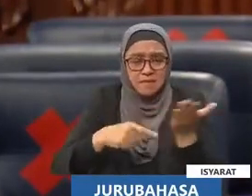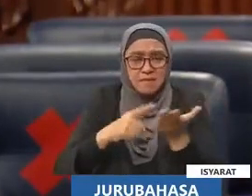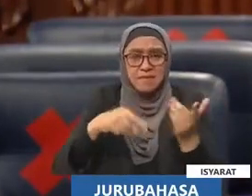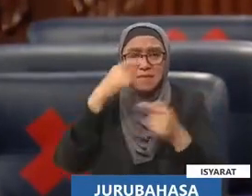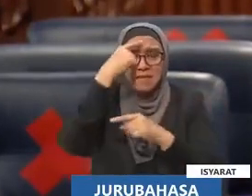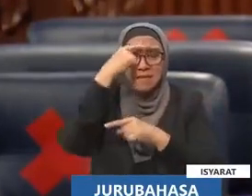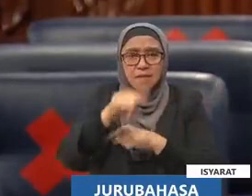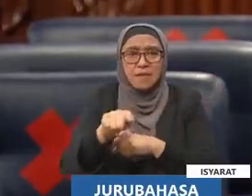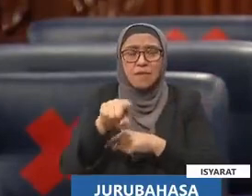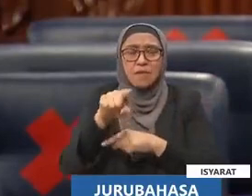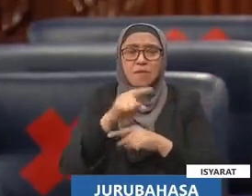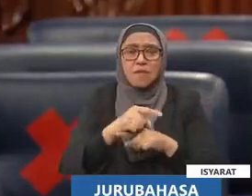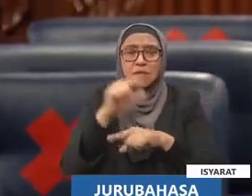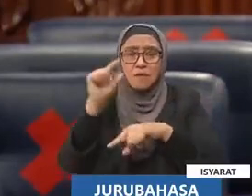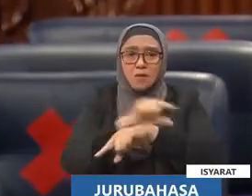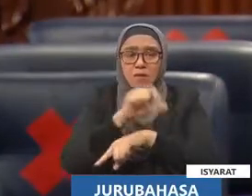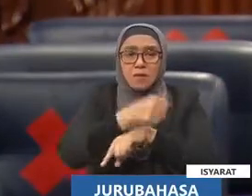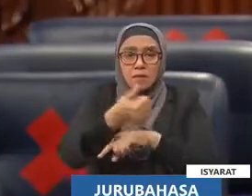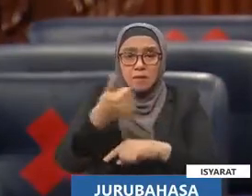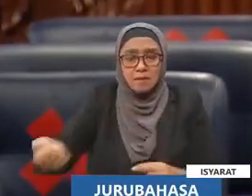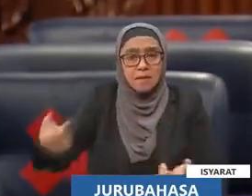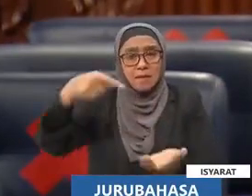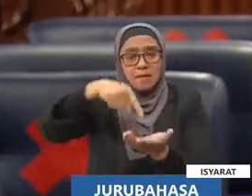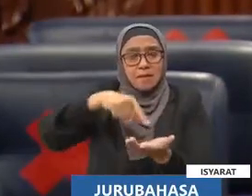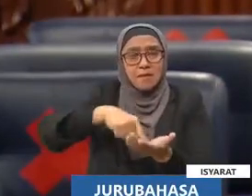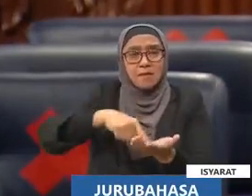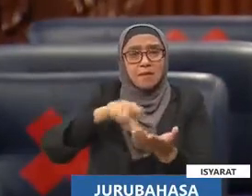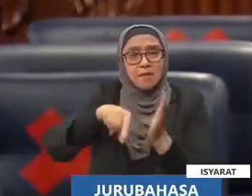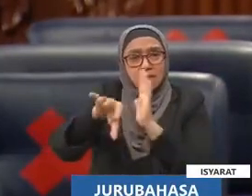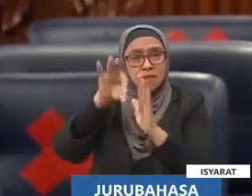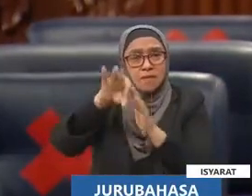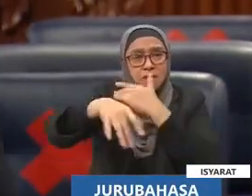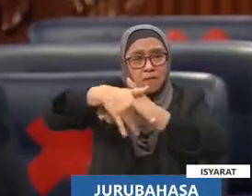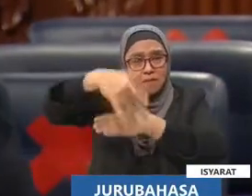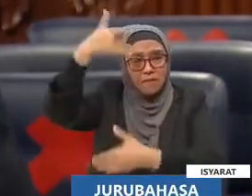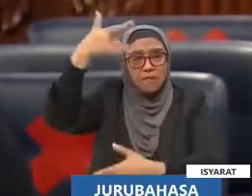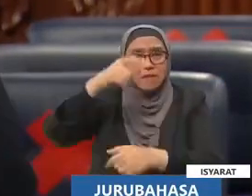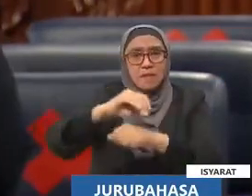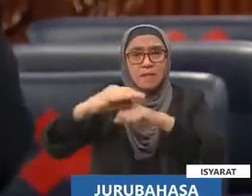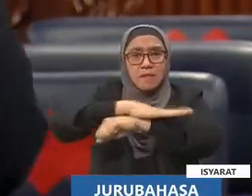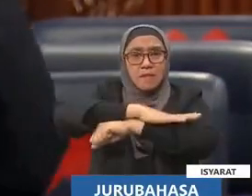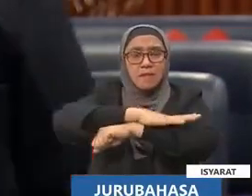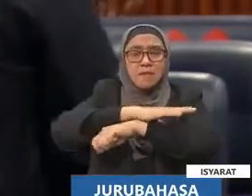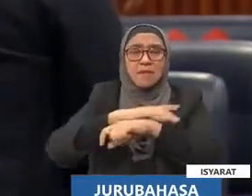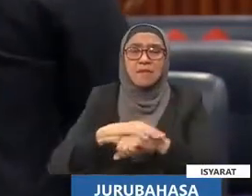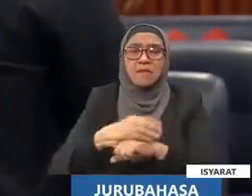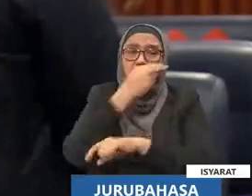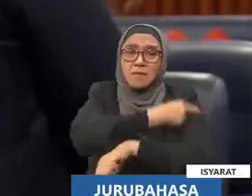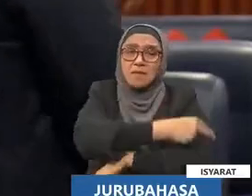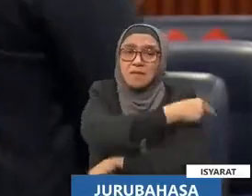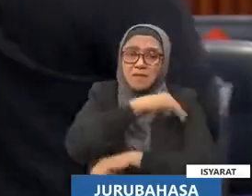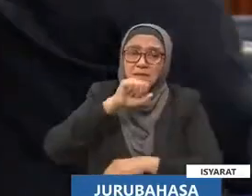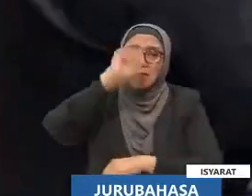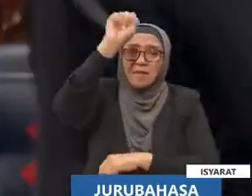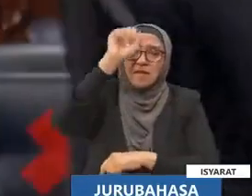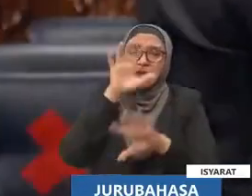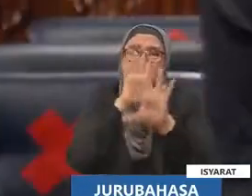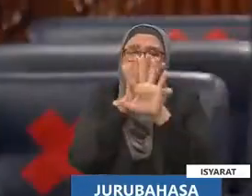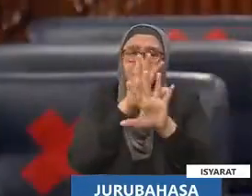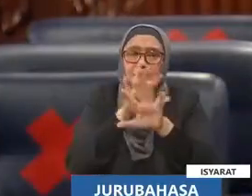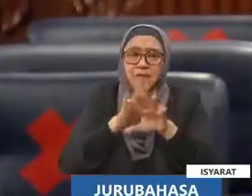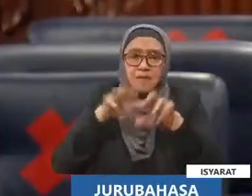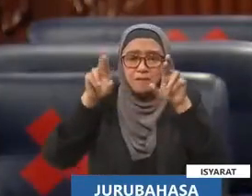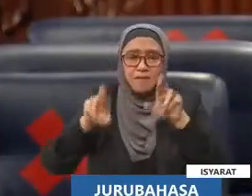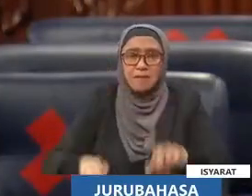dimana-mana Hospital di Sabah Untuk pemesanan awakens oleh pakar onkologi rakyat dan ramainya sahabat terpaksa